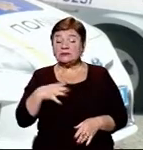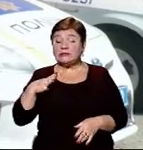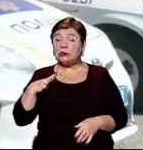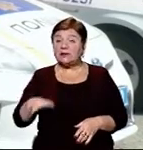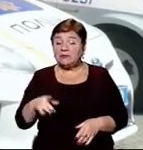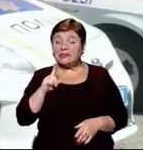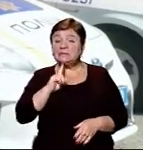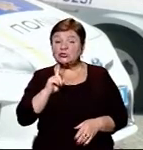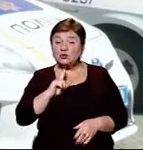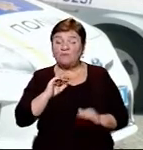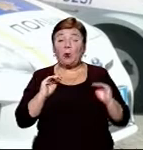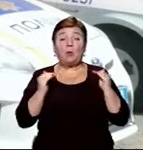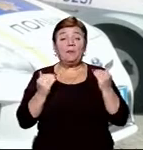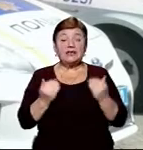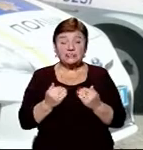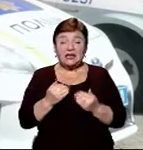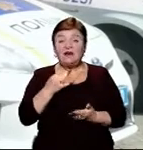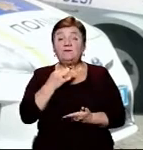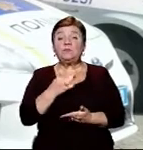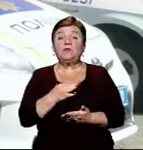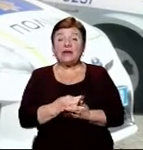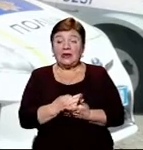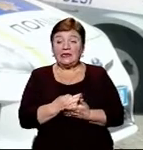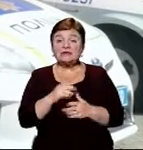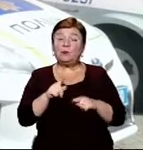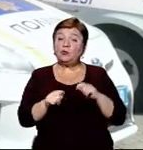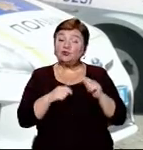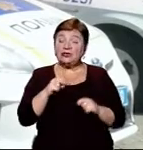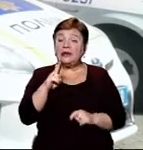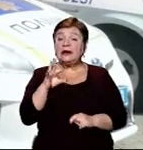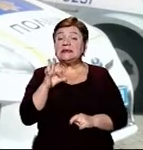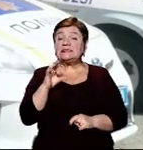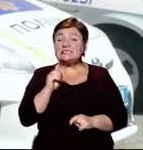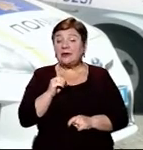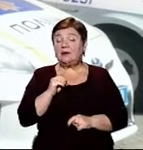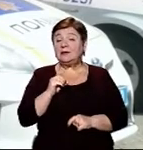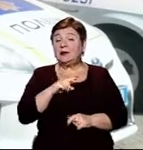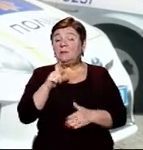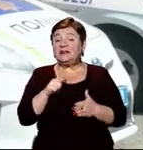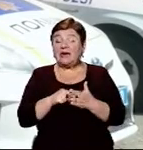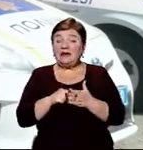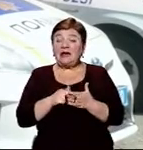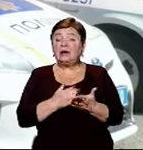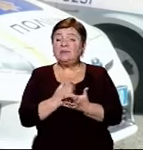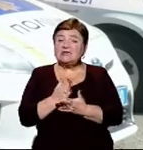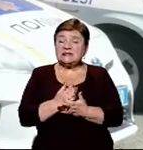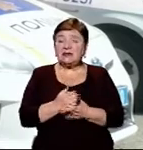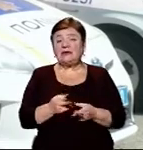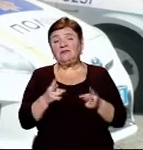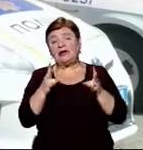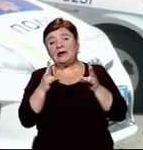дотримання тимчасових обмежень та відповідальності за їх порушення. Це питання не тільки адміністративної чи кримінальної